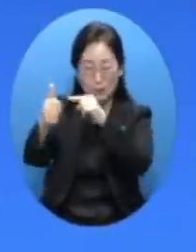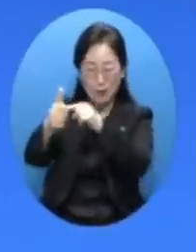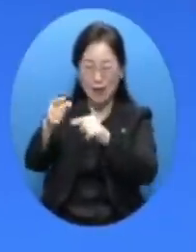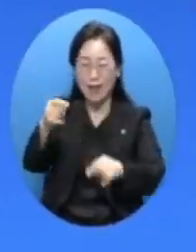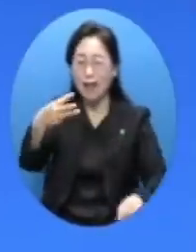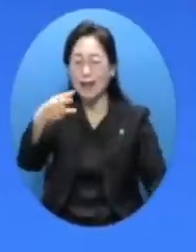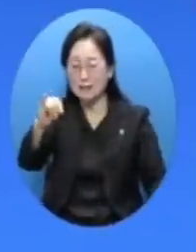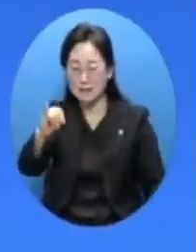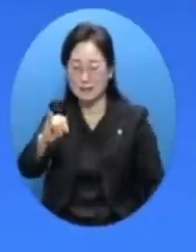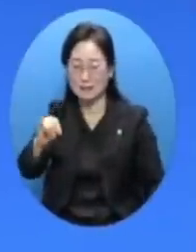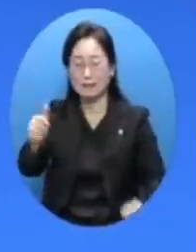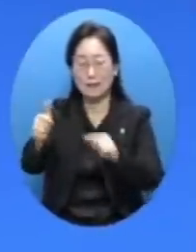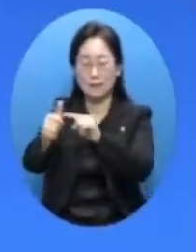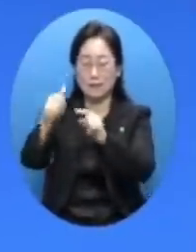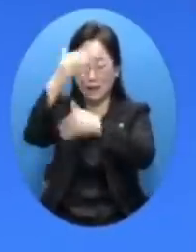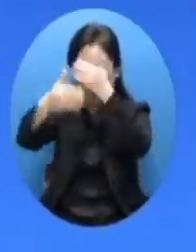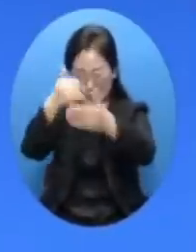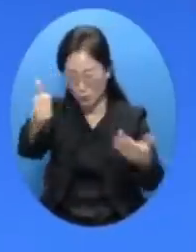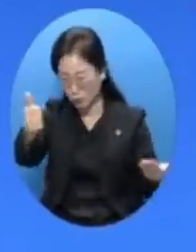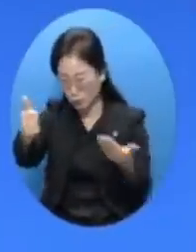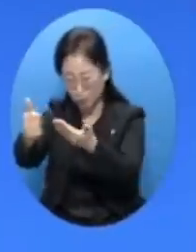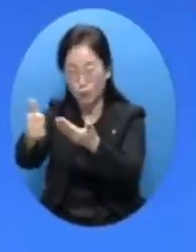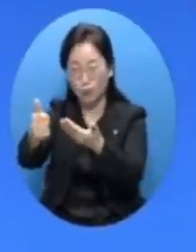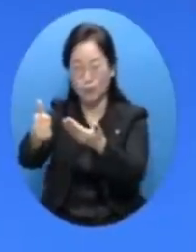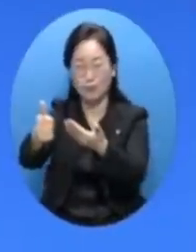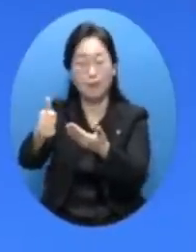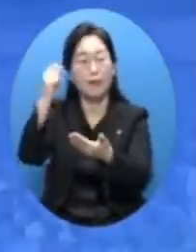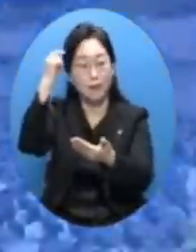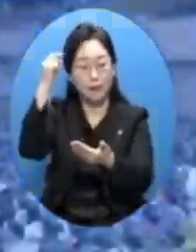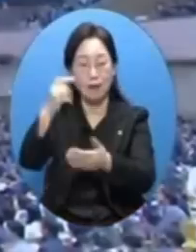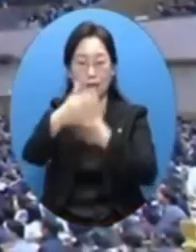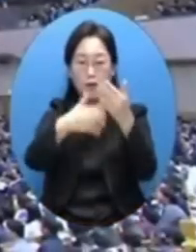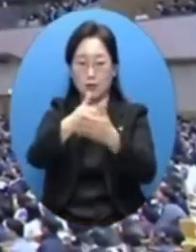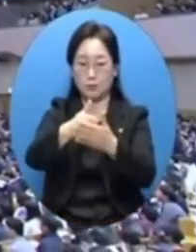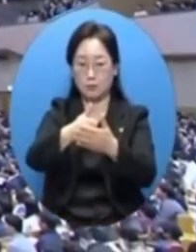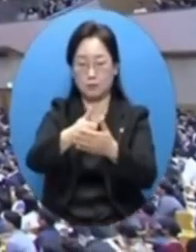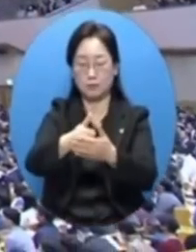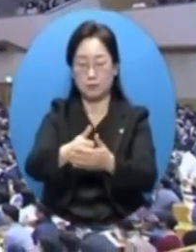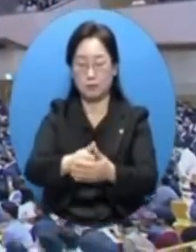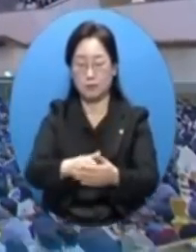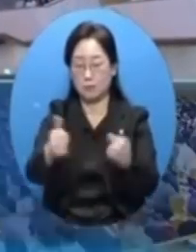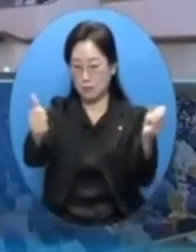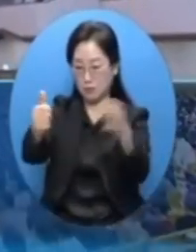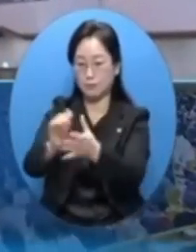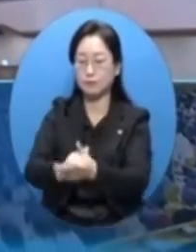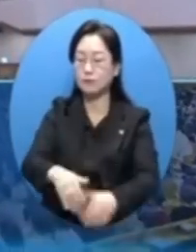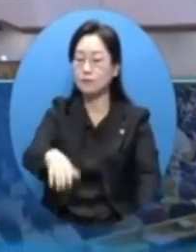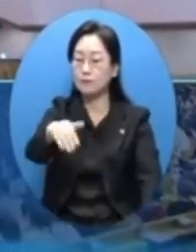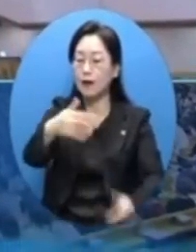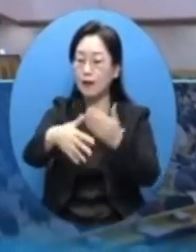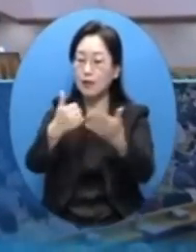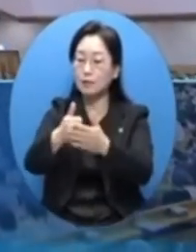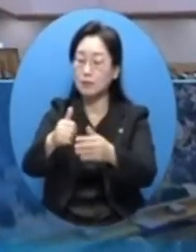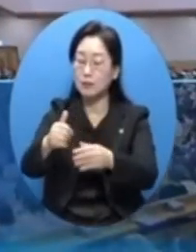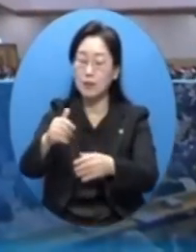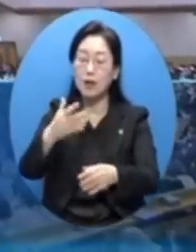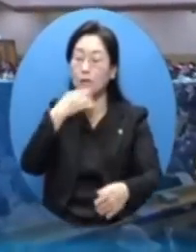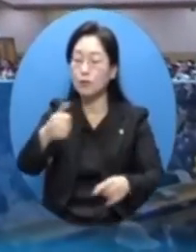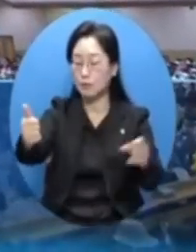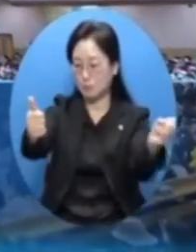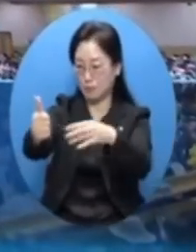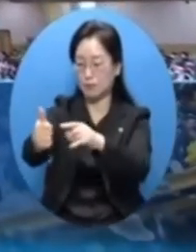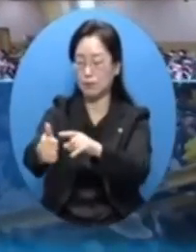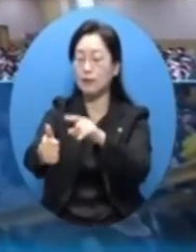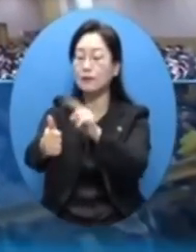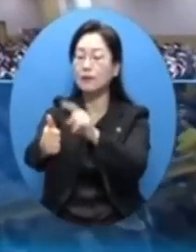엘리에셀에게 내가 상속권을 넘기려 합니다. 그때 하나님이 말씀하셨습니다. 15장 4절에 야훼의 말씀이 그에게 임하여 이르시되